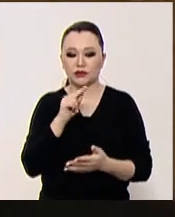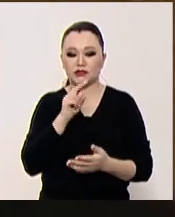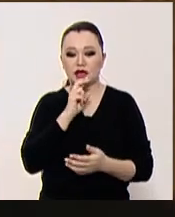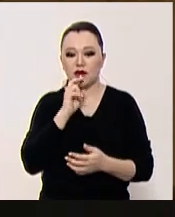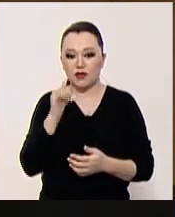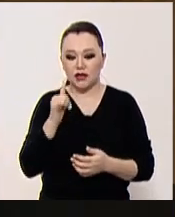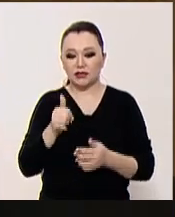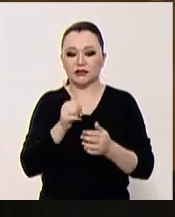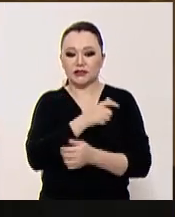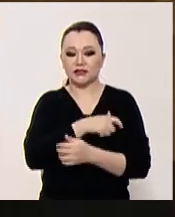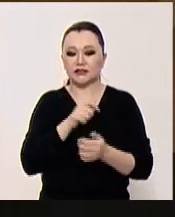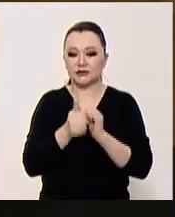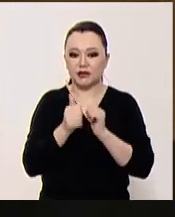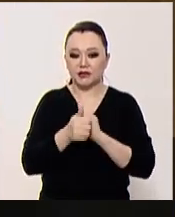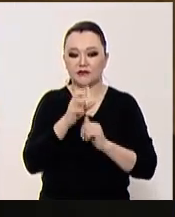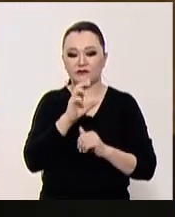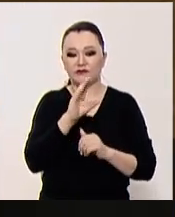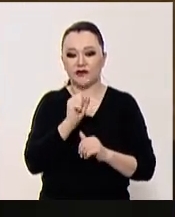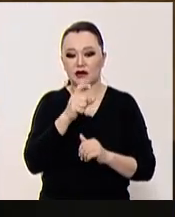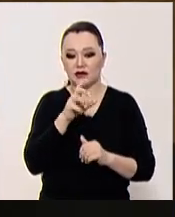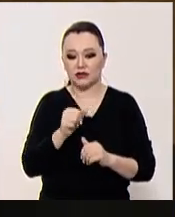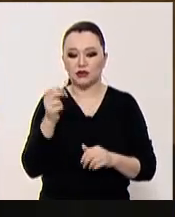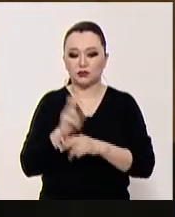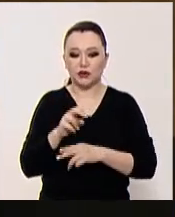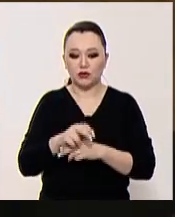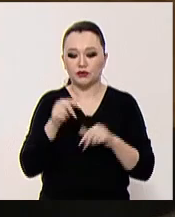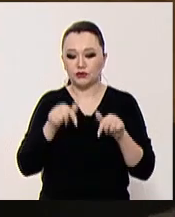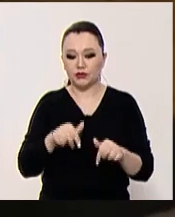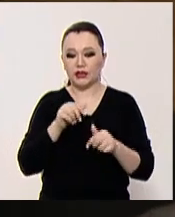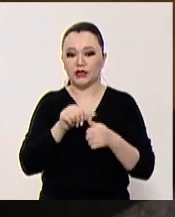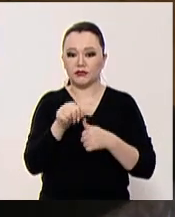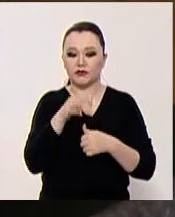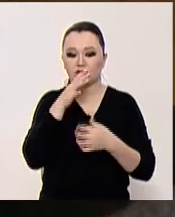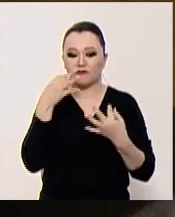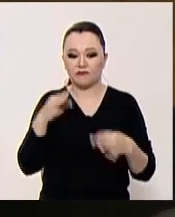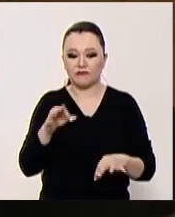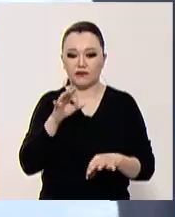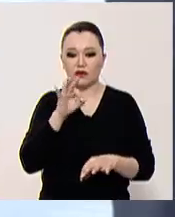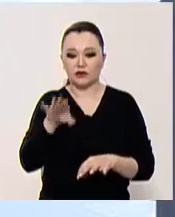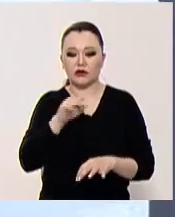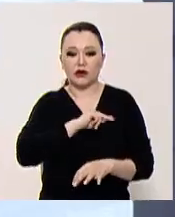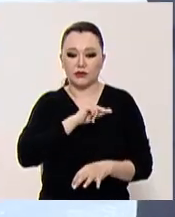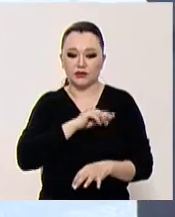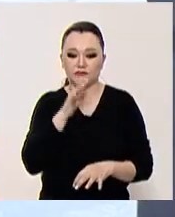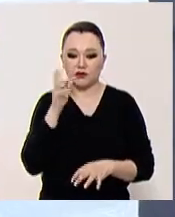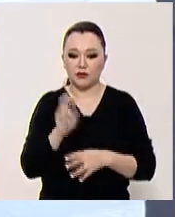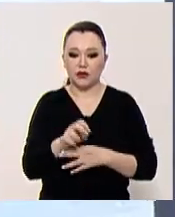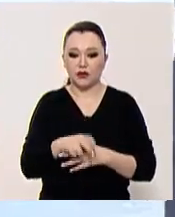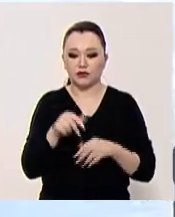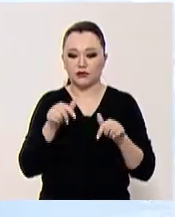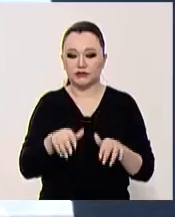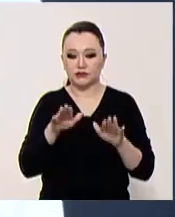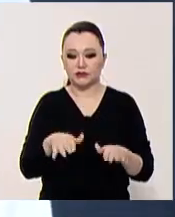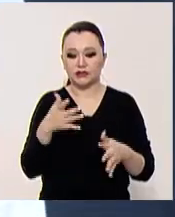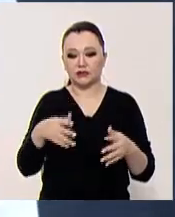заправке посменно, работают по вахте. И они сюда приходят именно в свободное от работы время. Такие улицы